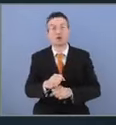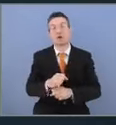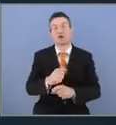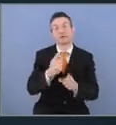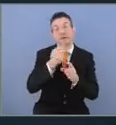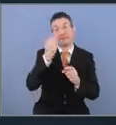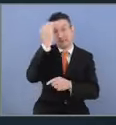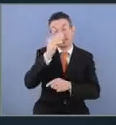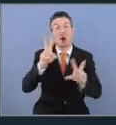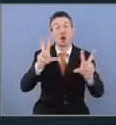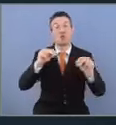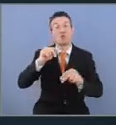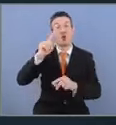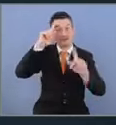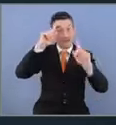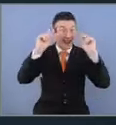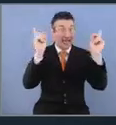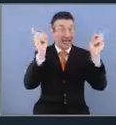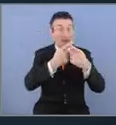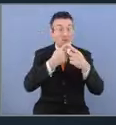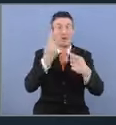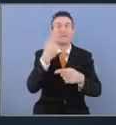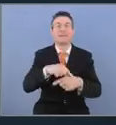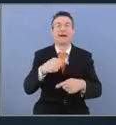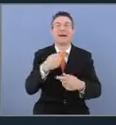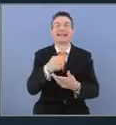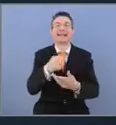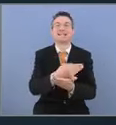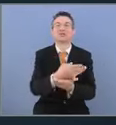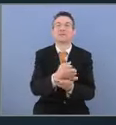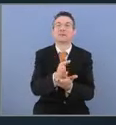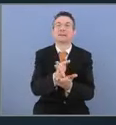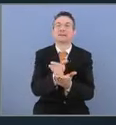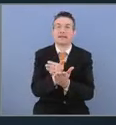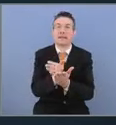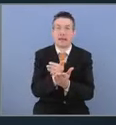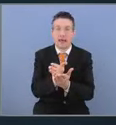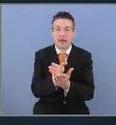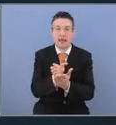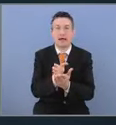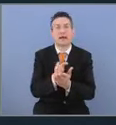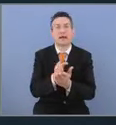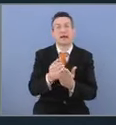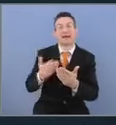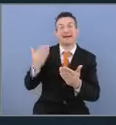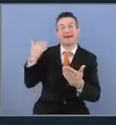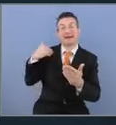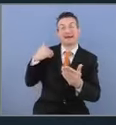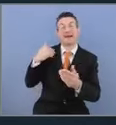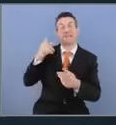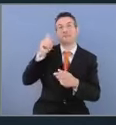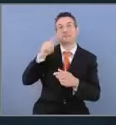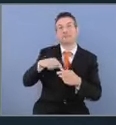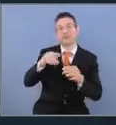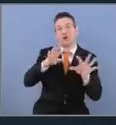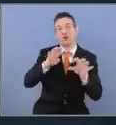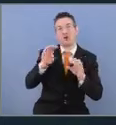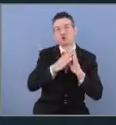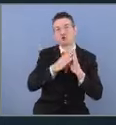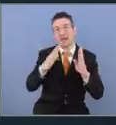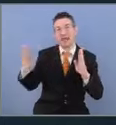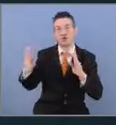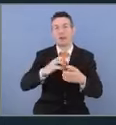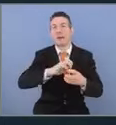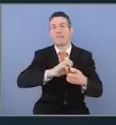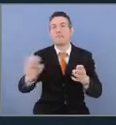della transdisciplinarietà più che nella versione novecentesca di Politecnico, e pensiamo a un salto di qualità